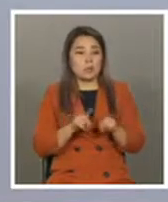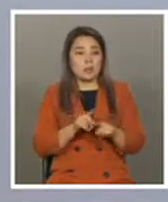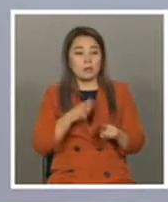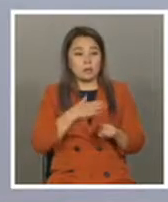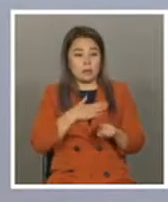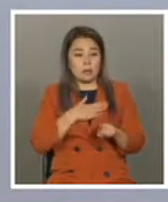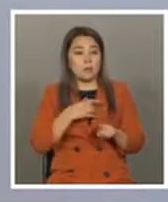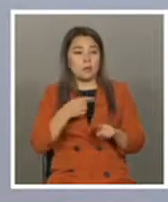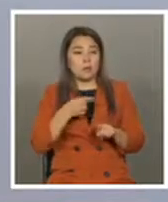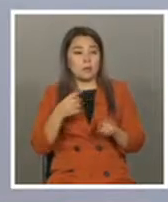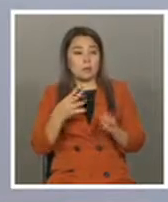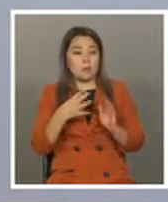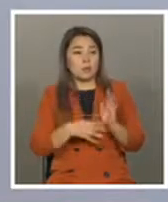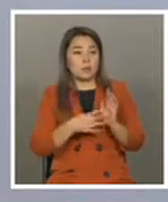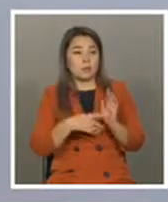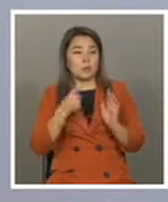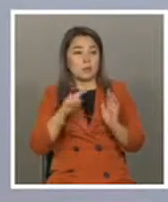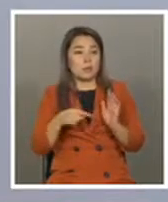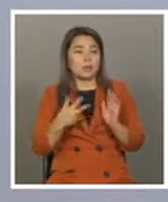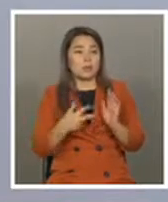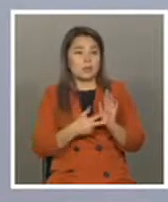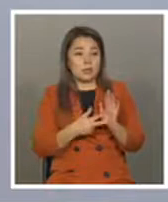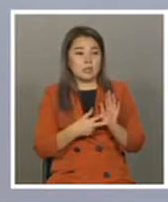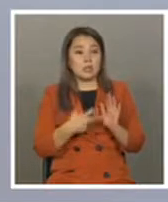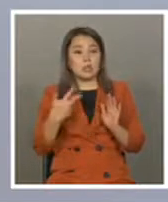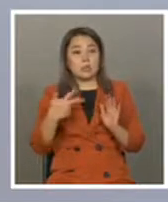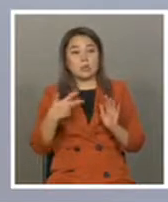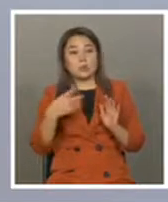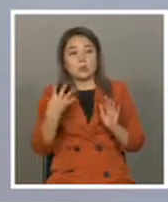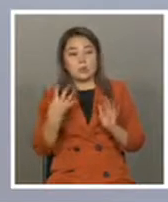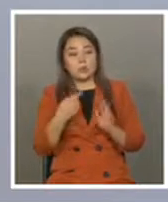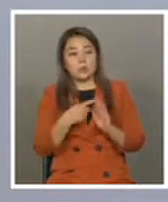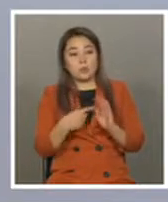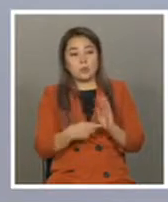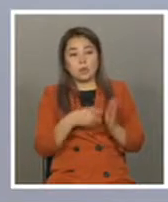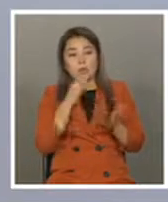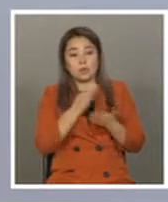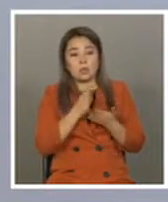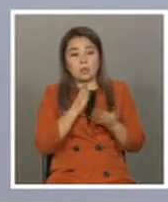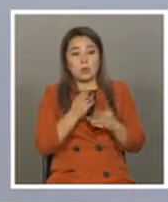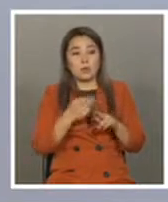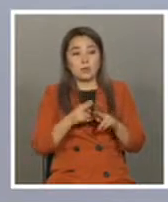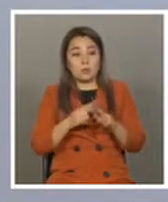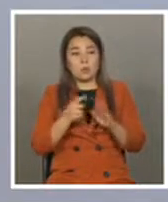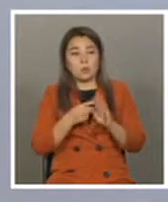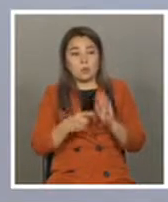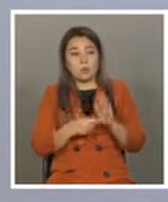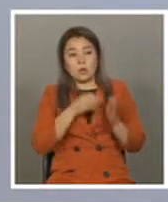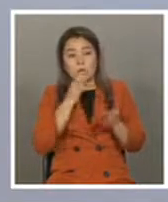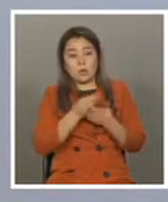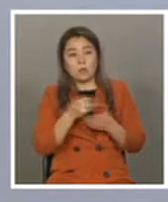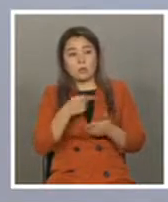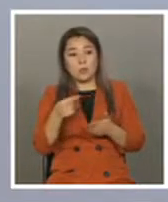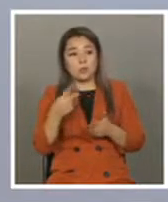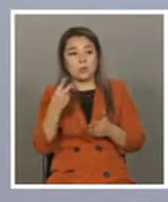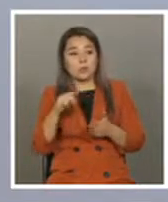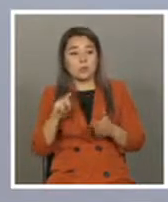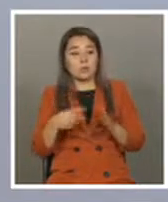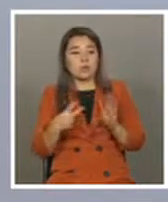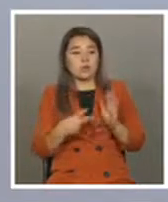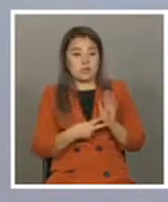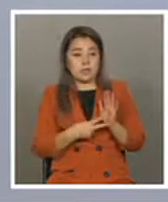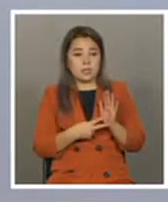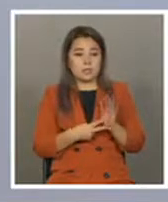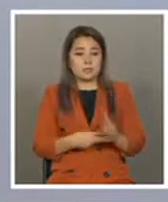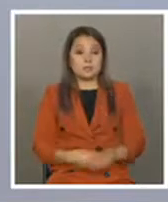минус 91.18-ді 34-ке бөлуге алып келеді. Ал бұл бөлінгінің мәні минус